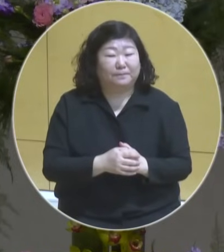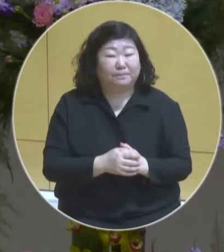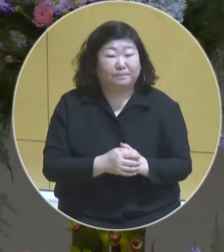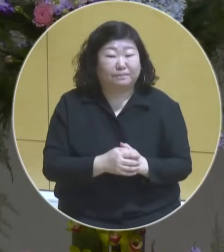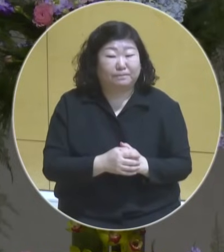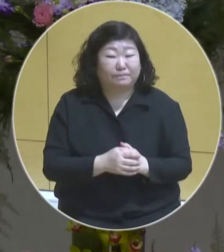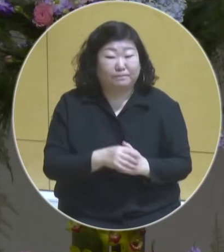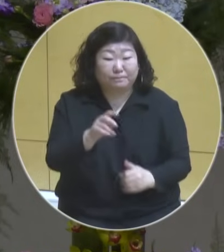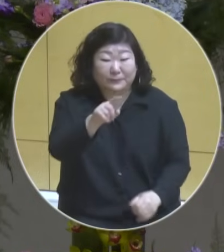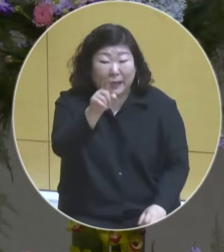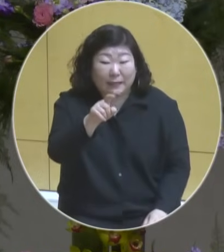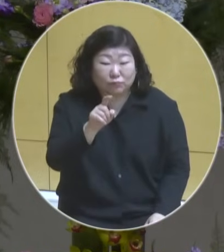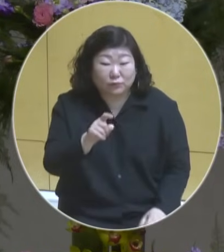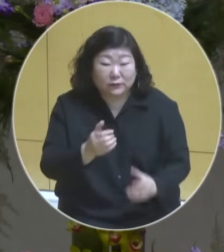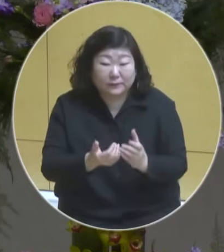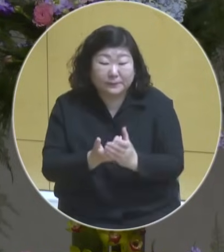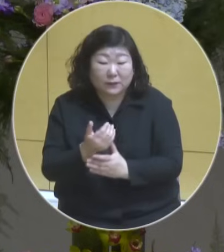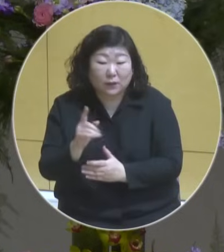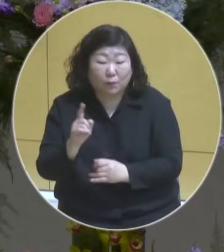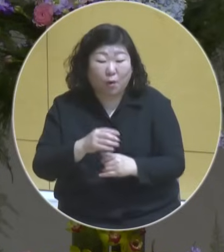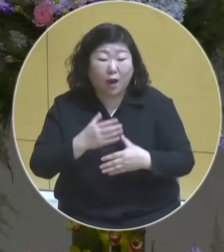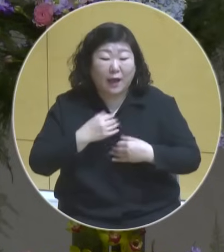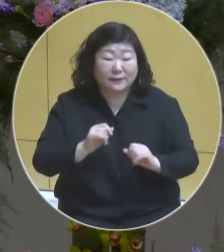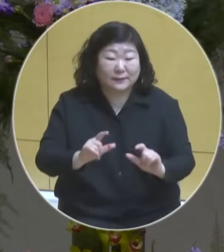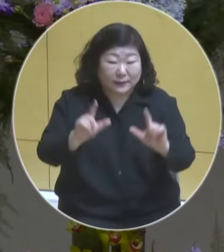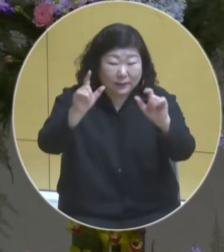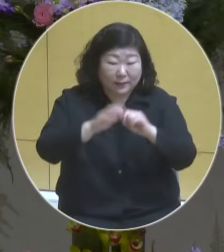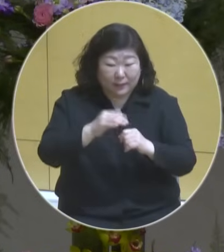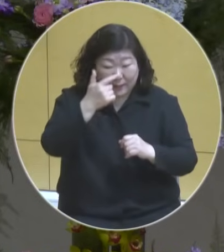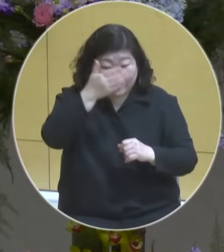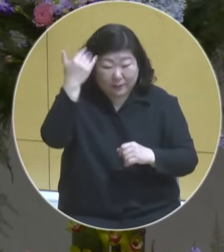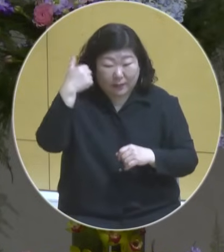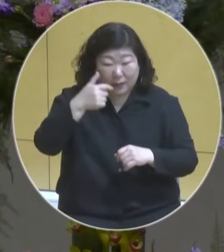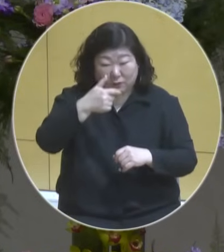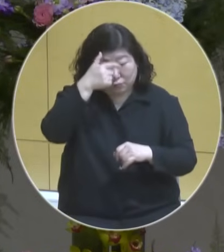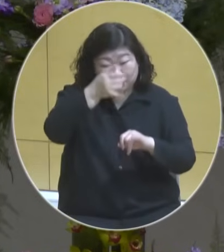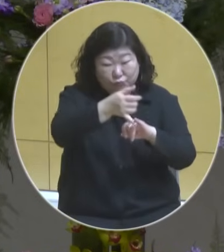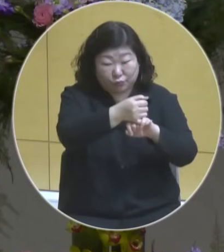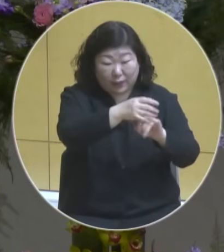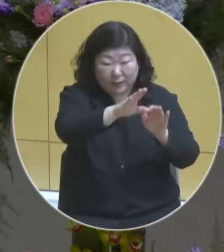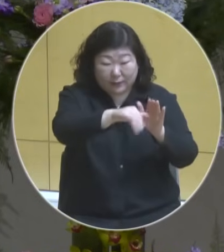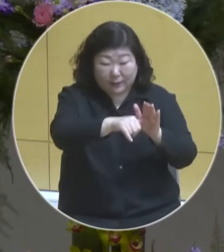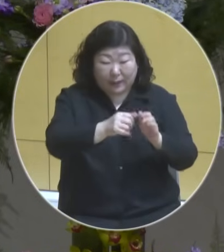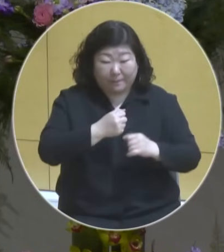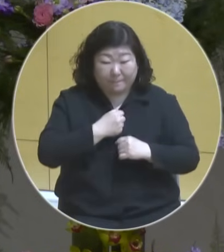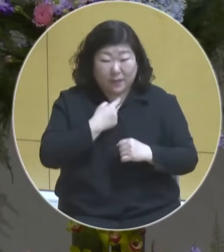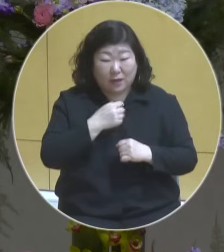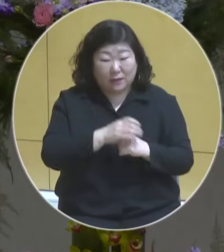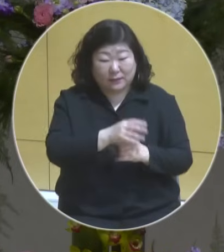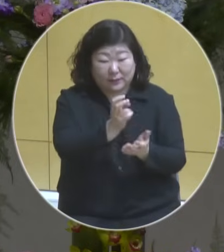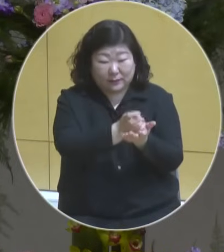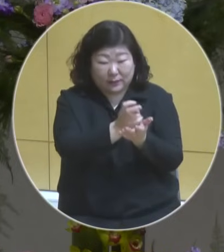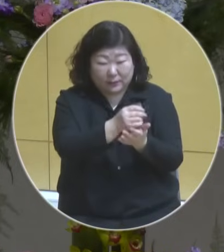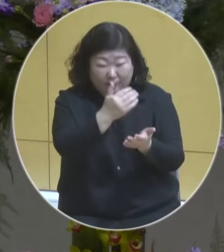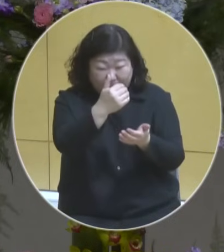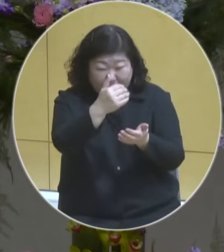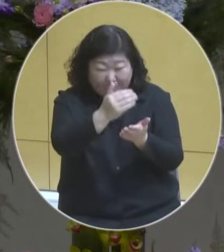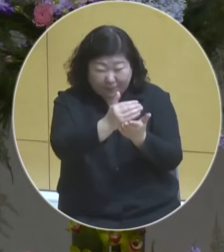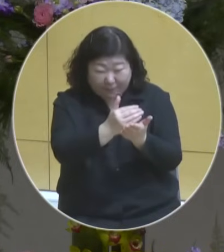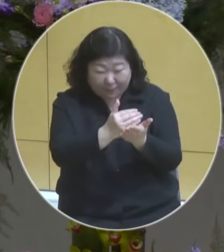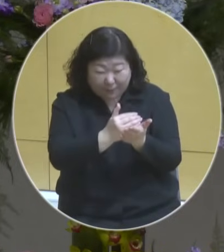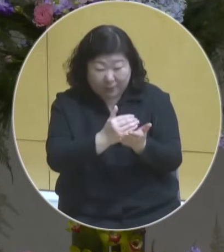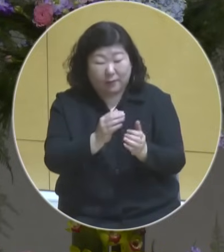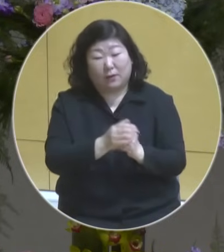이런 의문이 들어갑니다 안식일 우리가 옛날에 구약 시대 때 시켰던 그 제사의 교회나 안식을